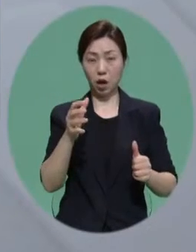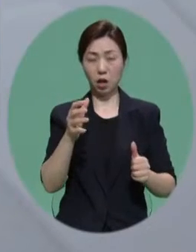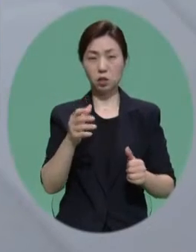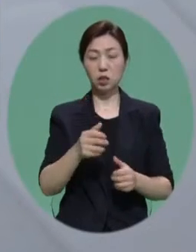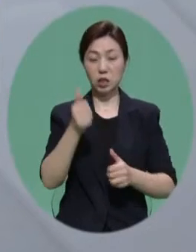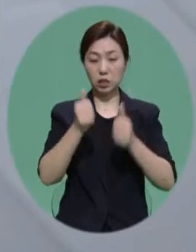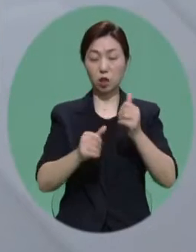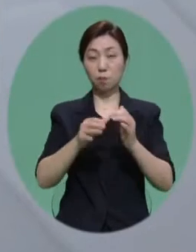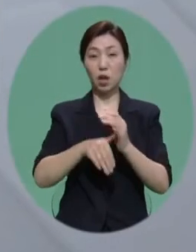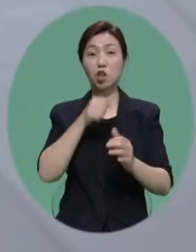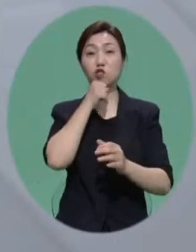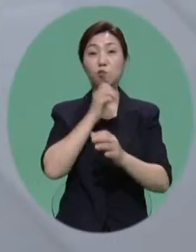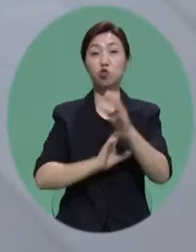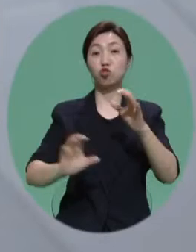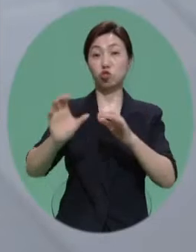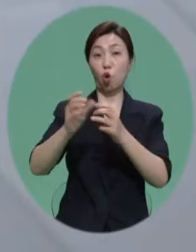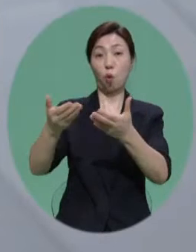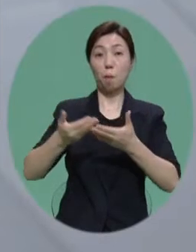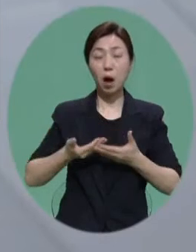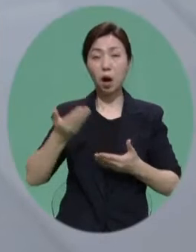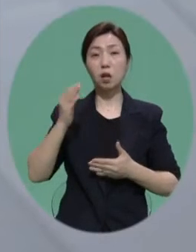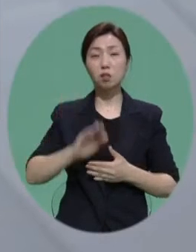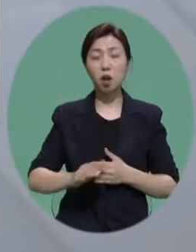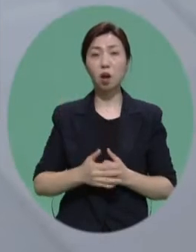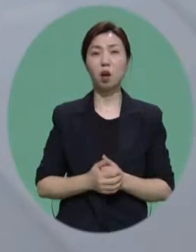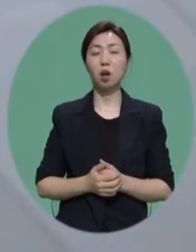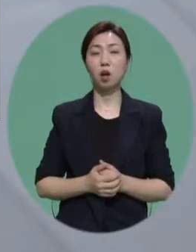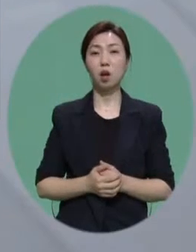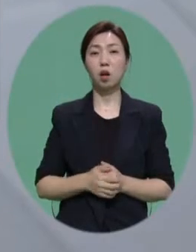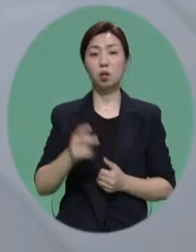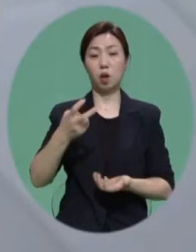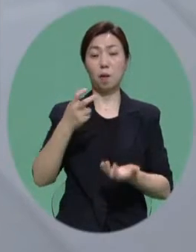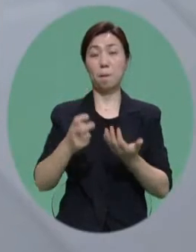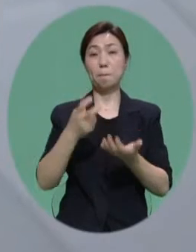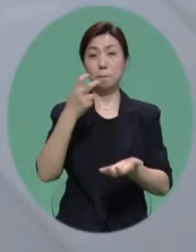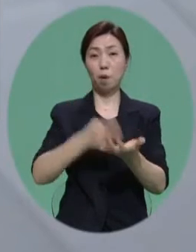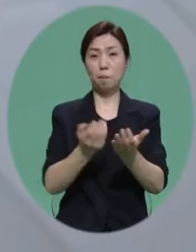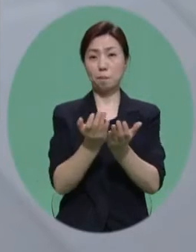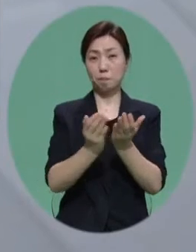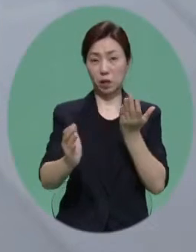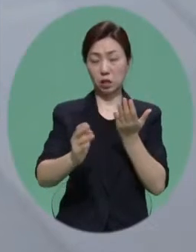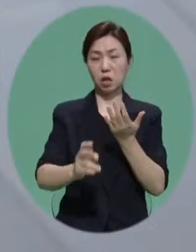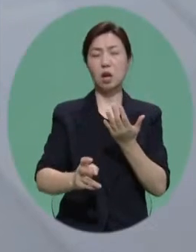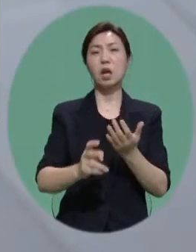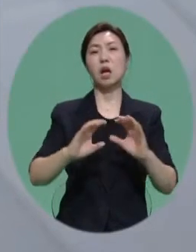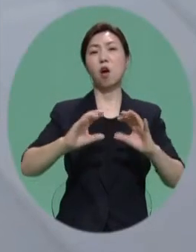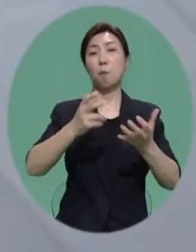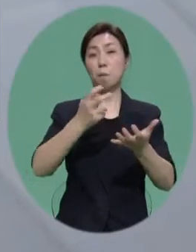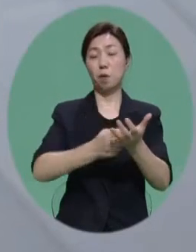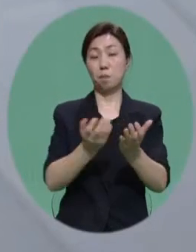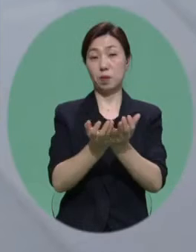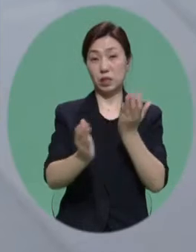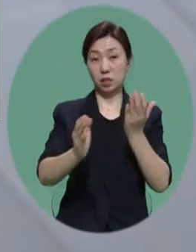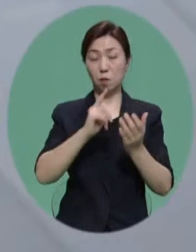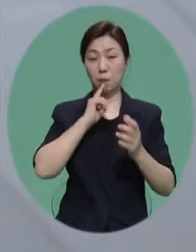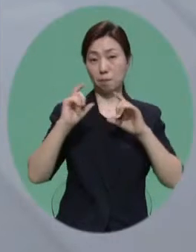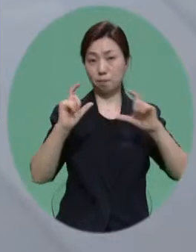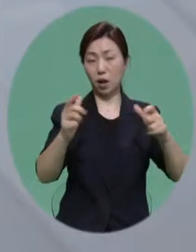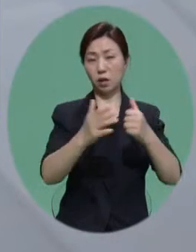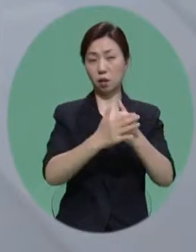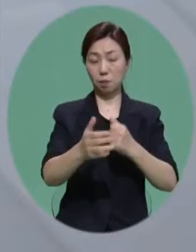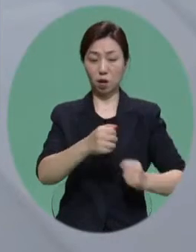있었습니다 근데 그게 위헌 판정을 받으면서 어 군을 제대를 하고 정말 꾹꾹 누를 단 사람들이